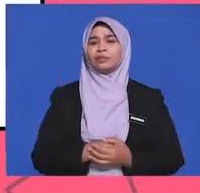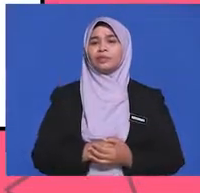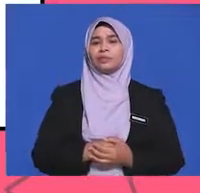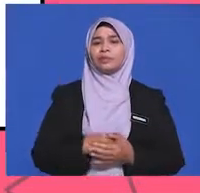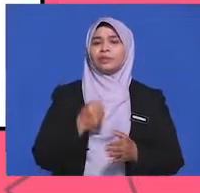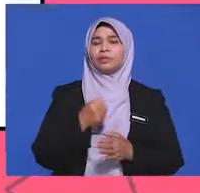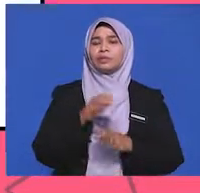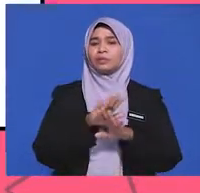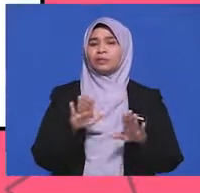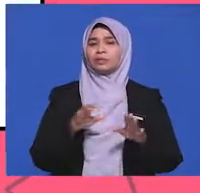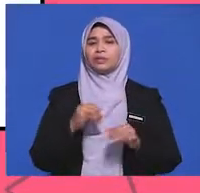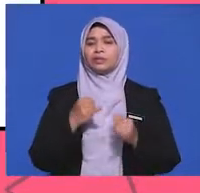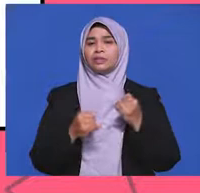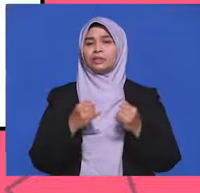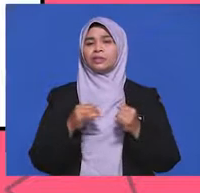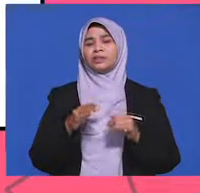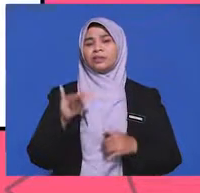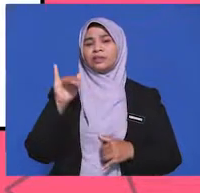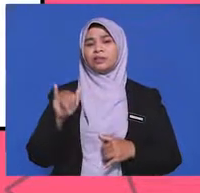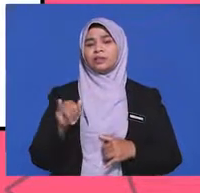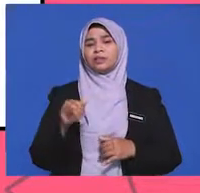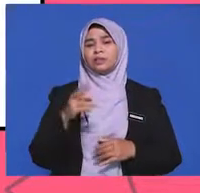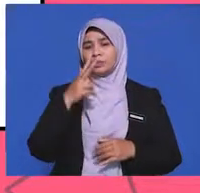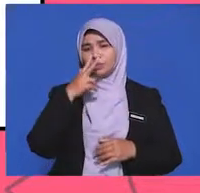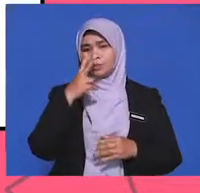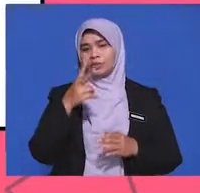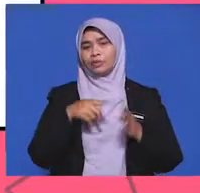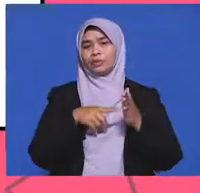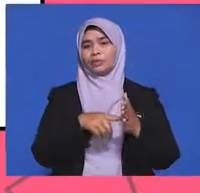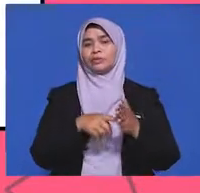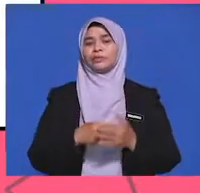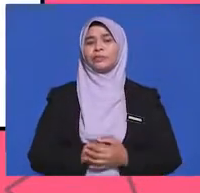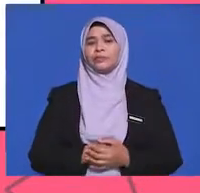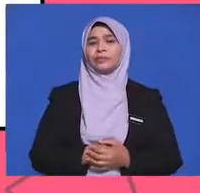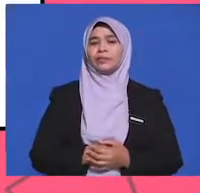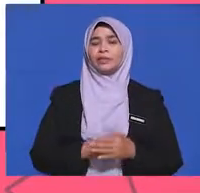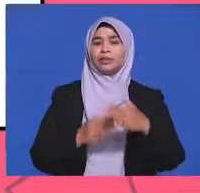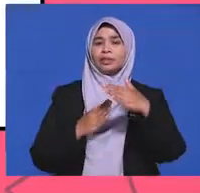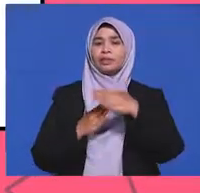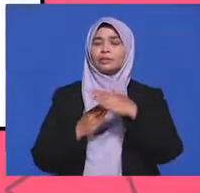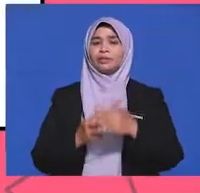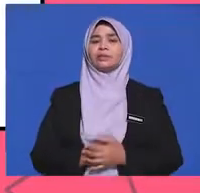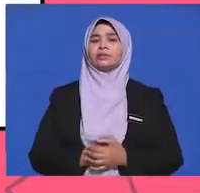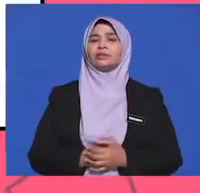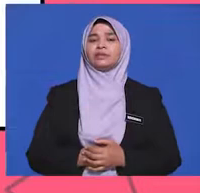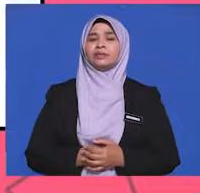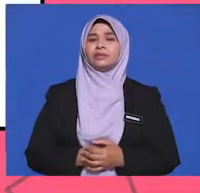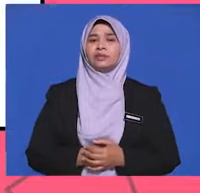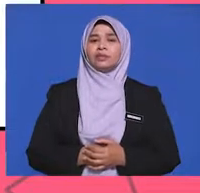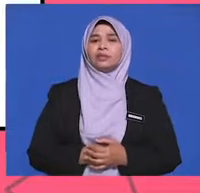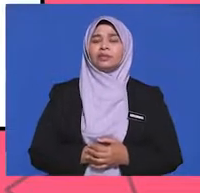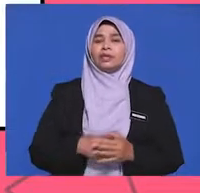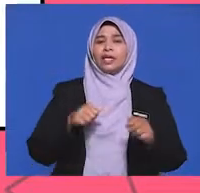uji syarat sama ada umur lebih daripada 20 ataupun tidak. Jika ya,